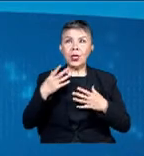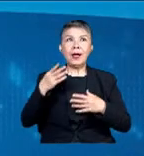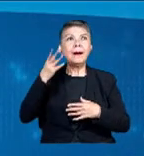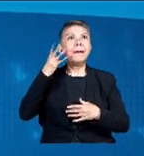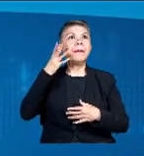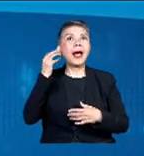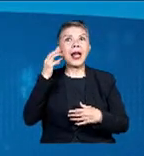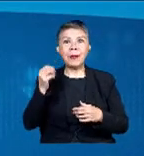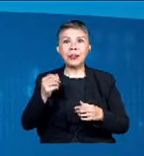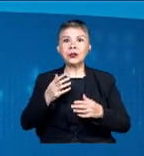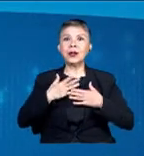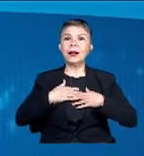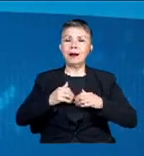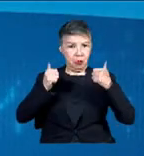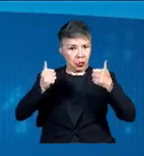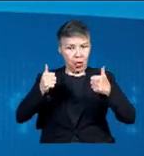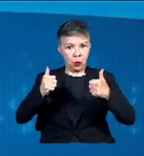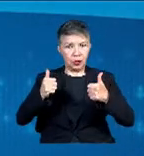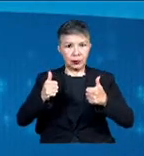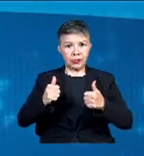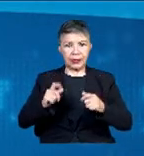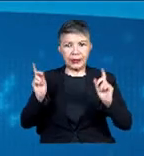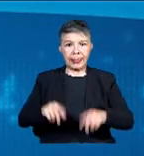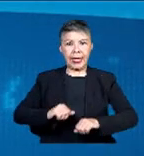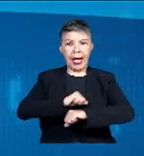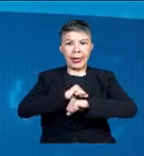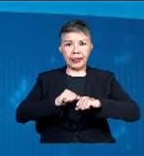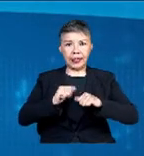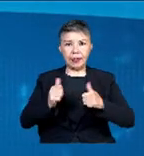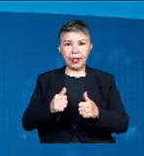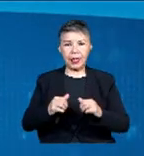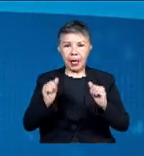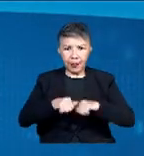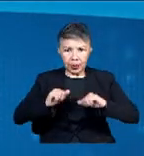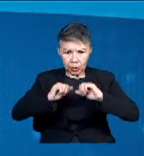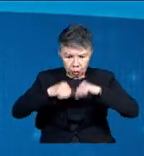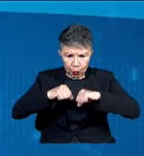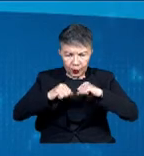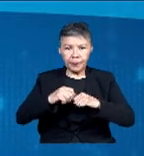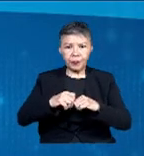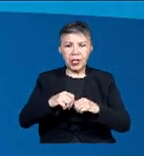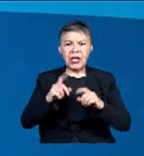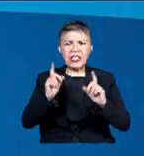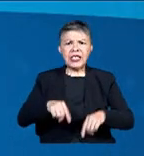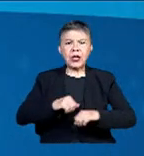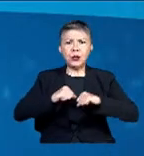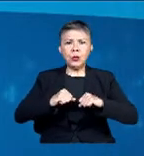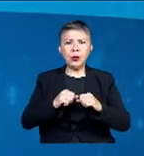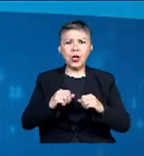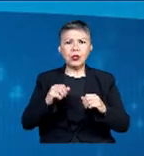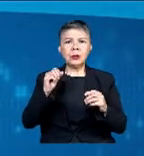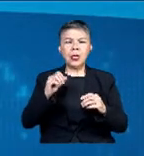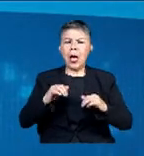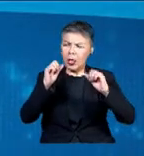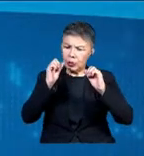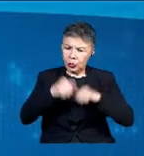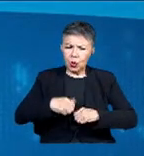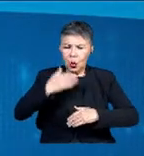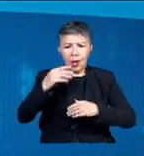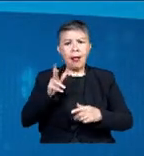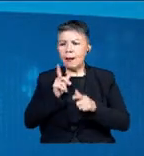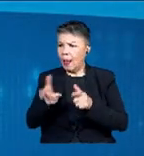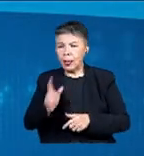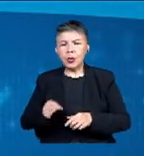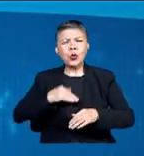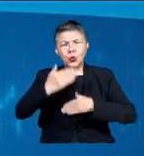sudah nyaman menjadi atlet karena butuh komitmen. Karena menjadi atlet itu komitmen, latihan